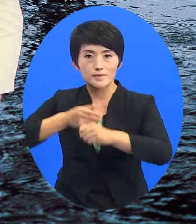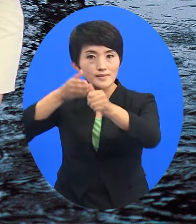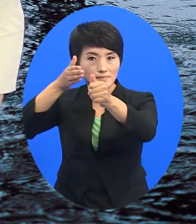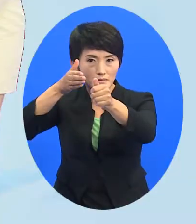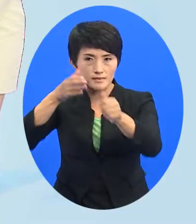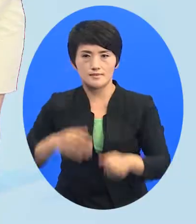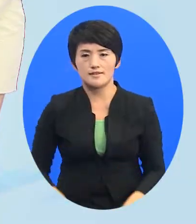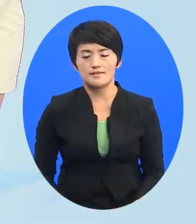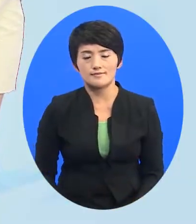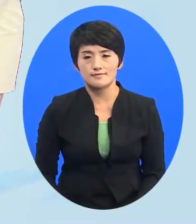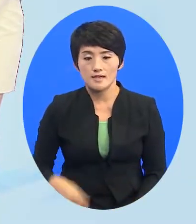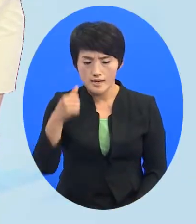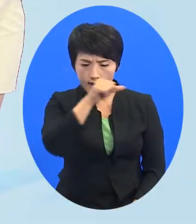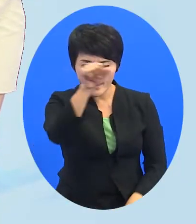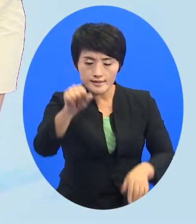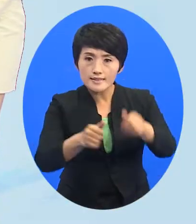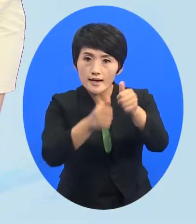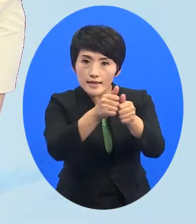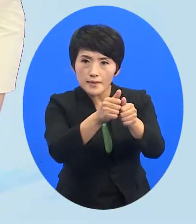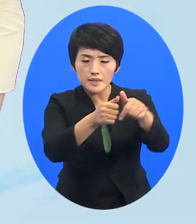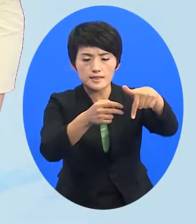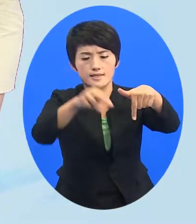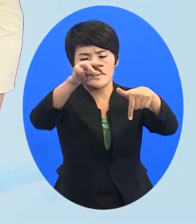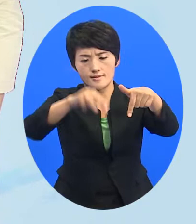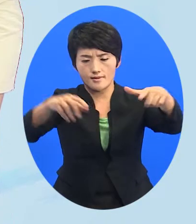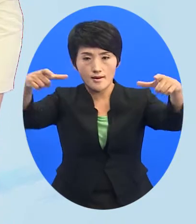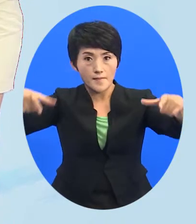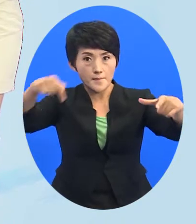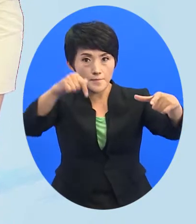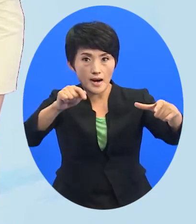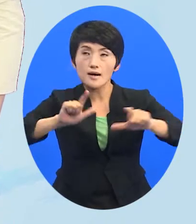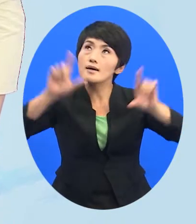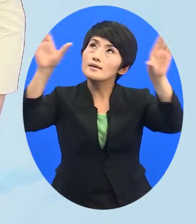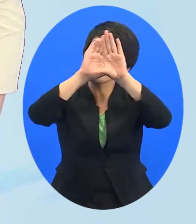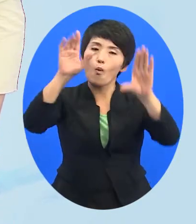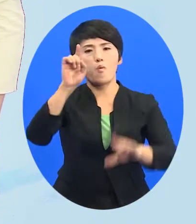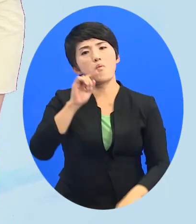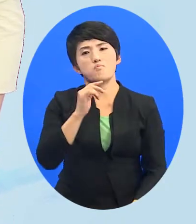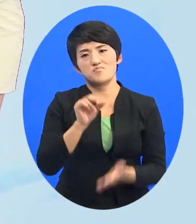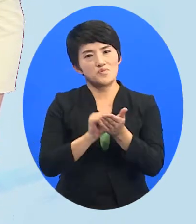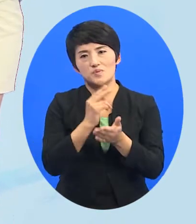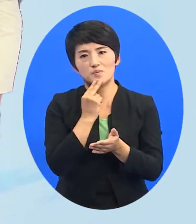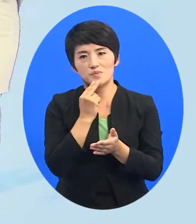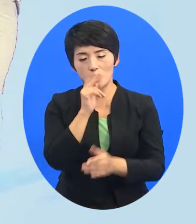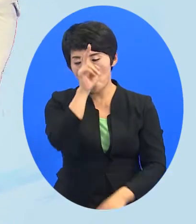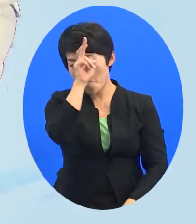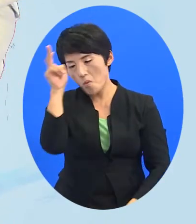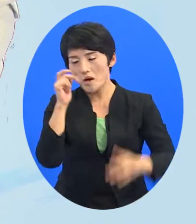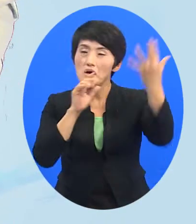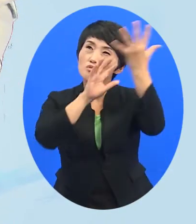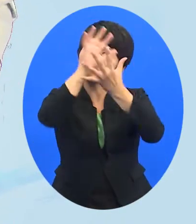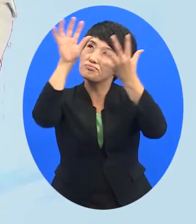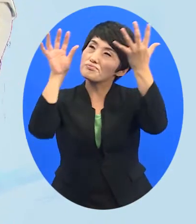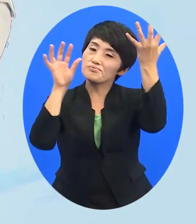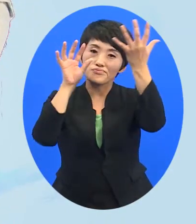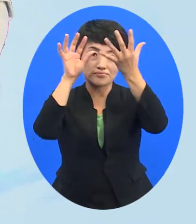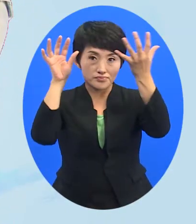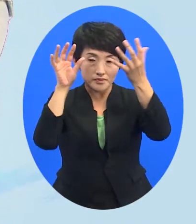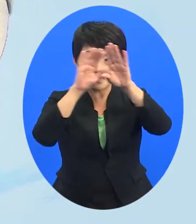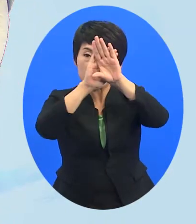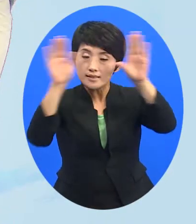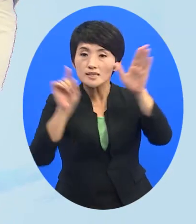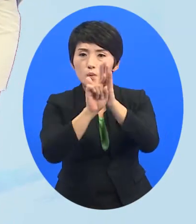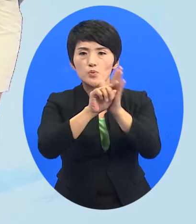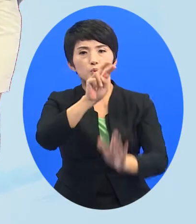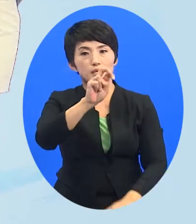바랍니다. 아시안게임이 열리는 인천 지역은 내일 무난한 날씨 예상됩니다. 오후가 되면 구름만 조금 많겠는데요. 한낮